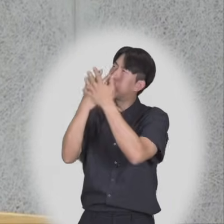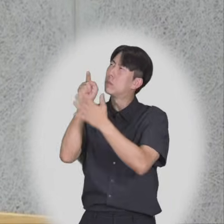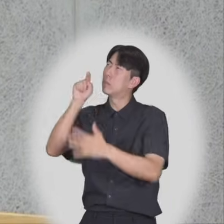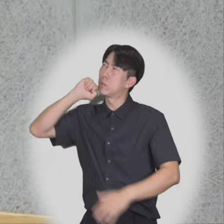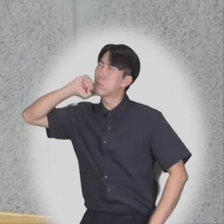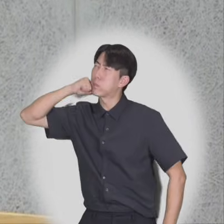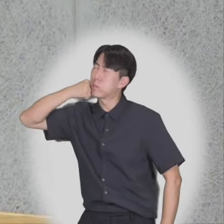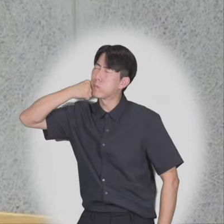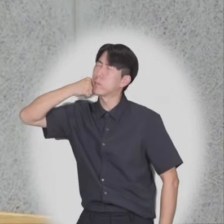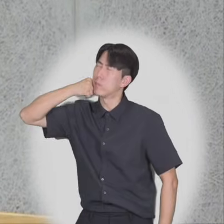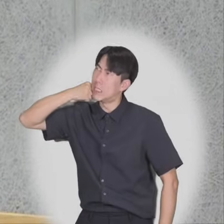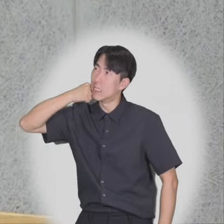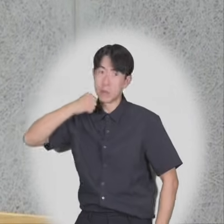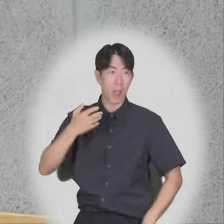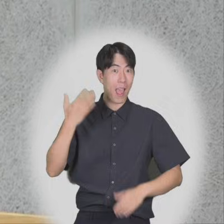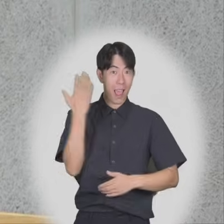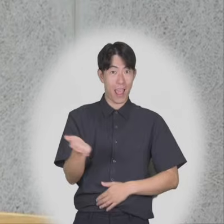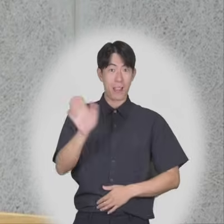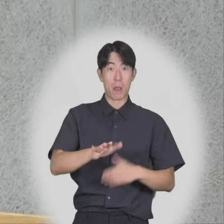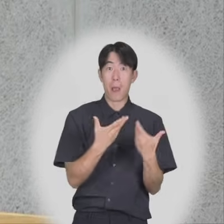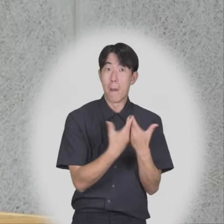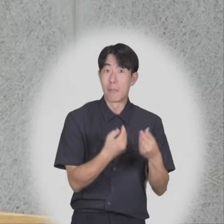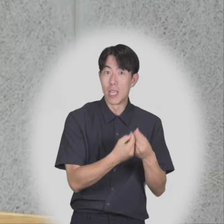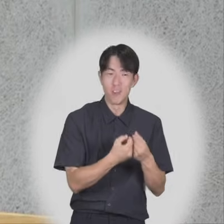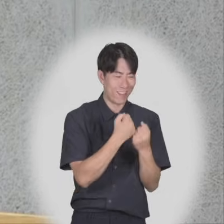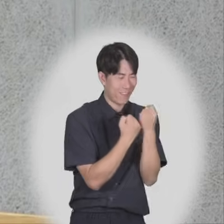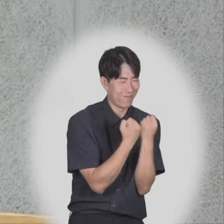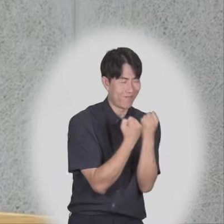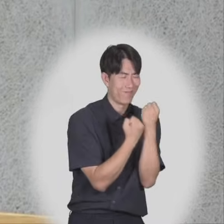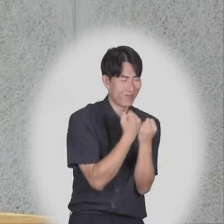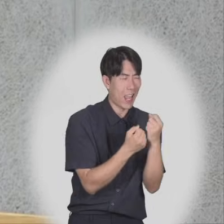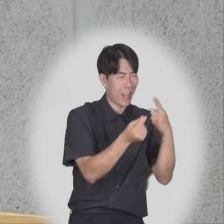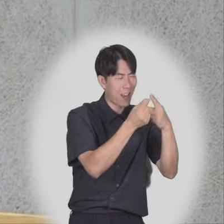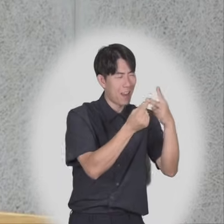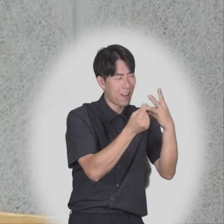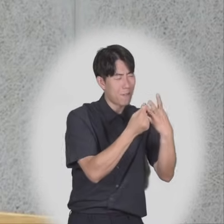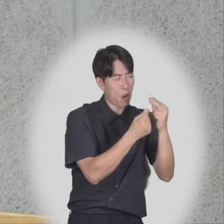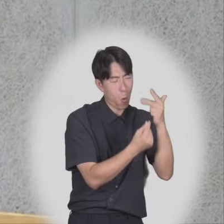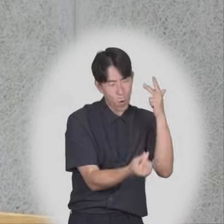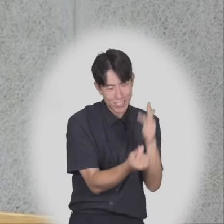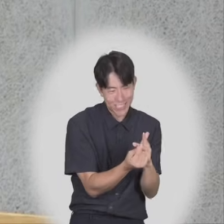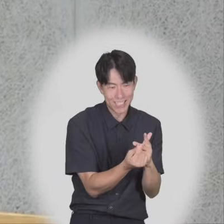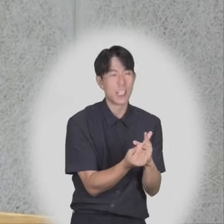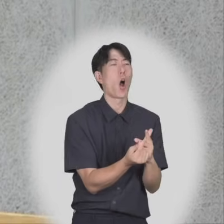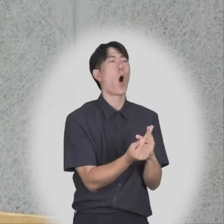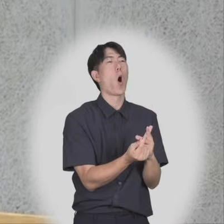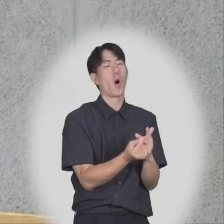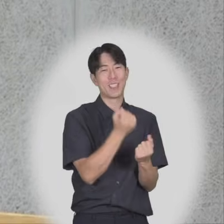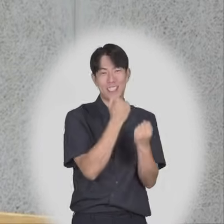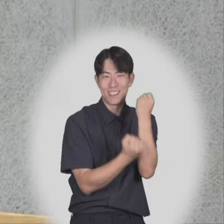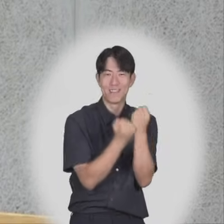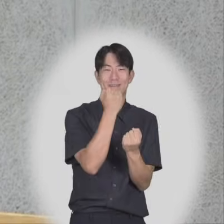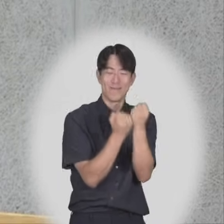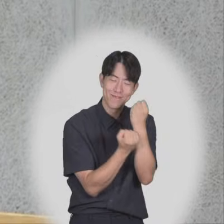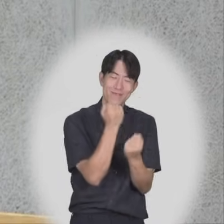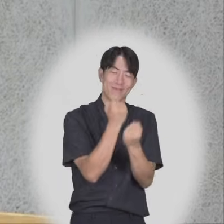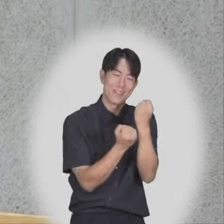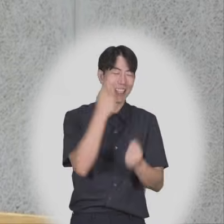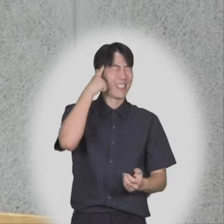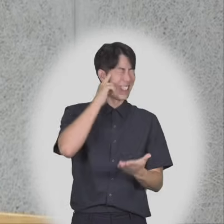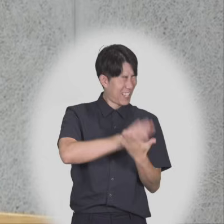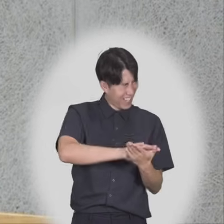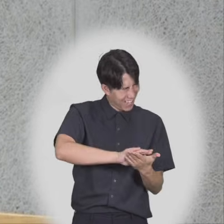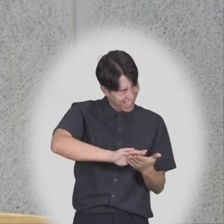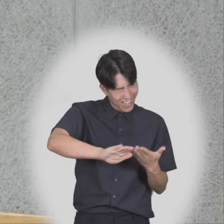추상적인 개념이 이 7개의 비유를 통해서 한꺼풀씩 이렇게 포장이 벗겨지듯이